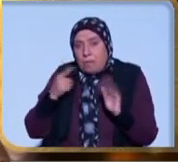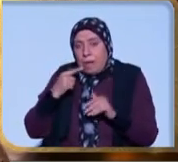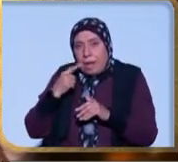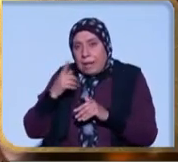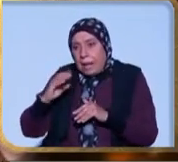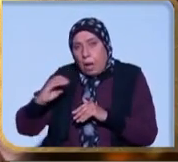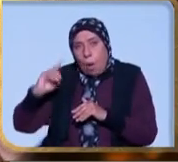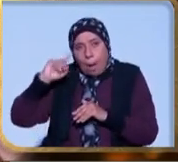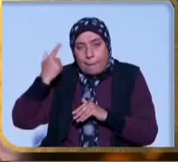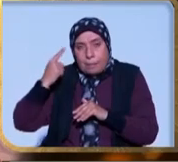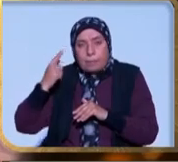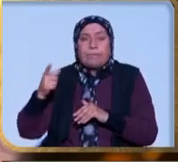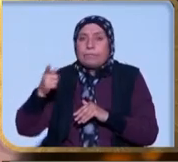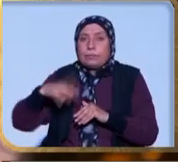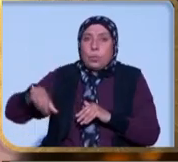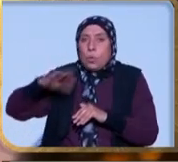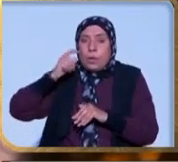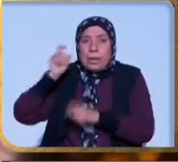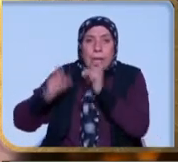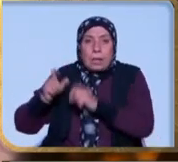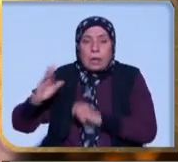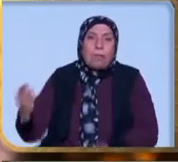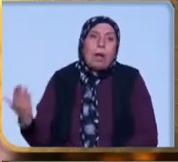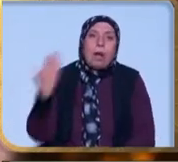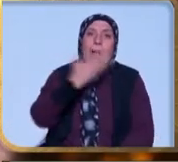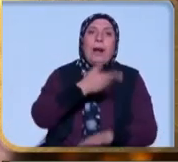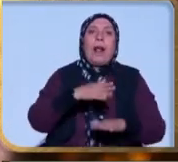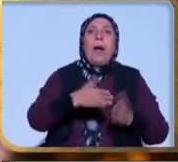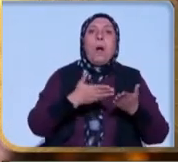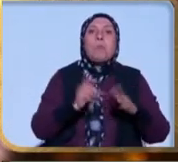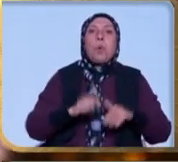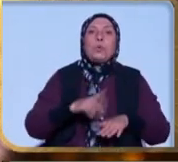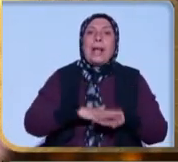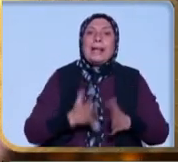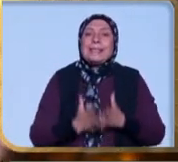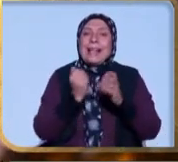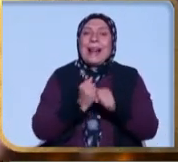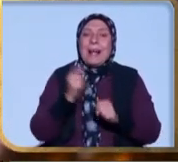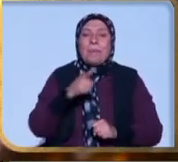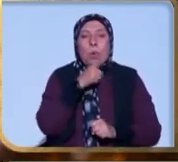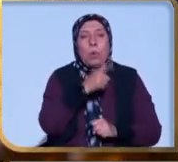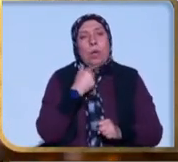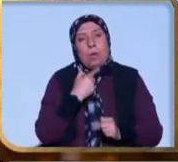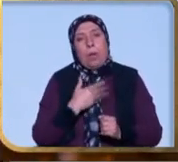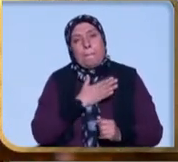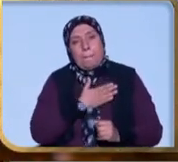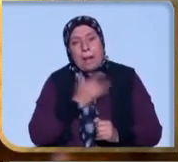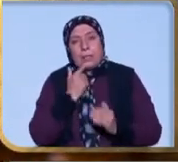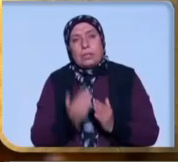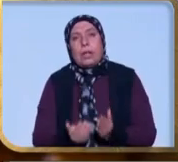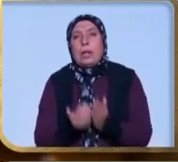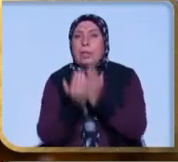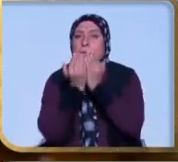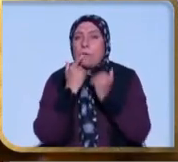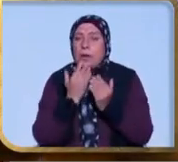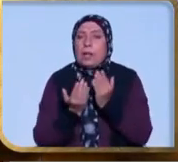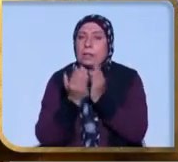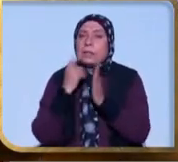لجأوا إلى سيدنا موسى مرة أخرى وطلبوا منه إنه يدعو ربه بأن يكشف عنهم